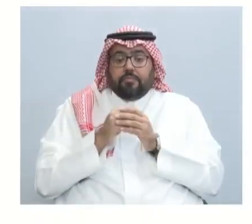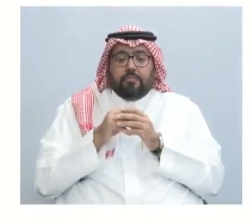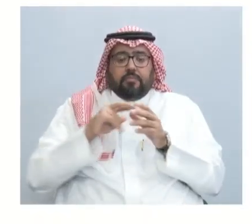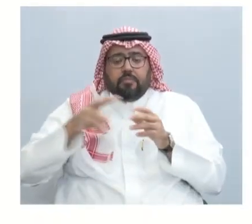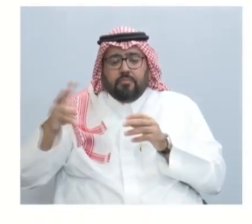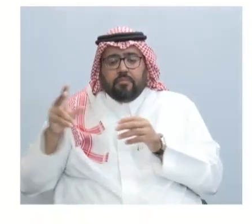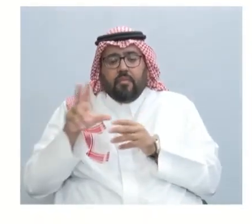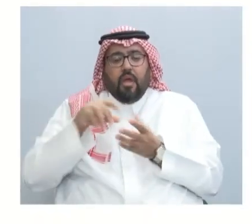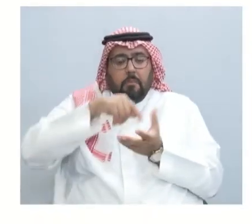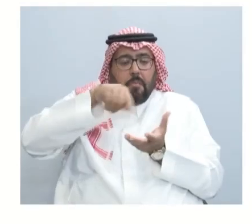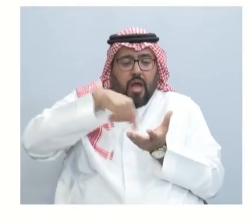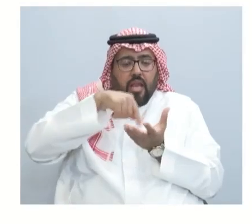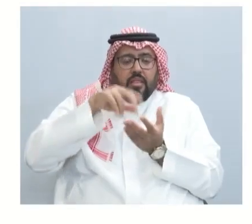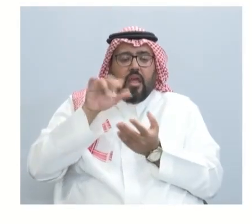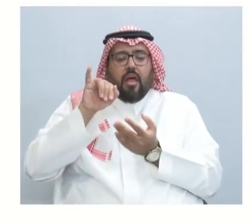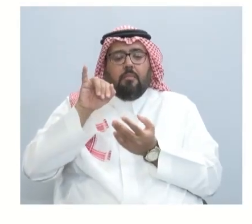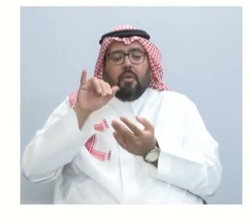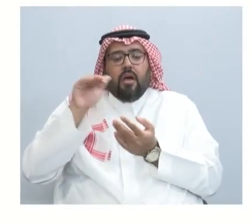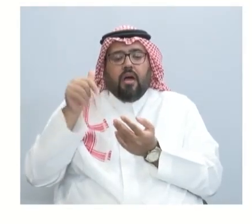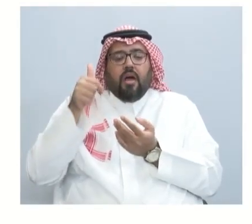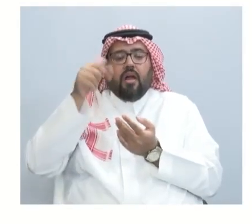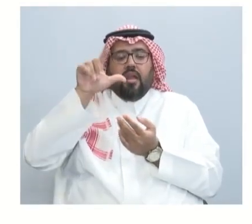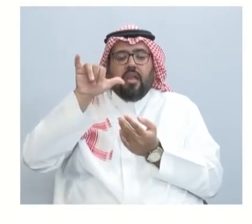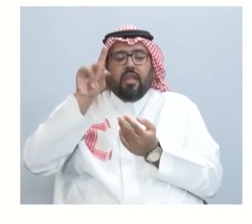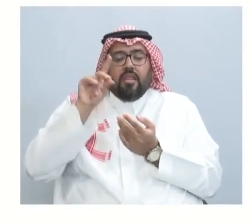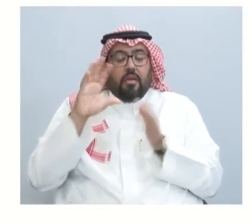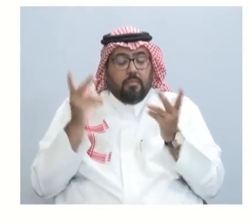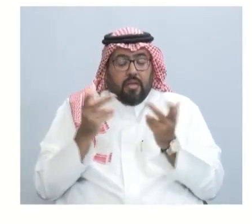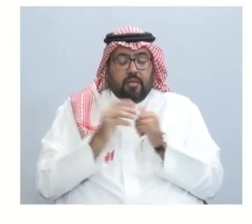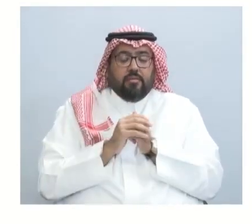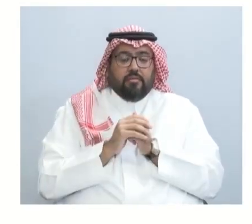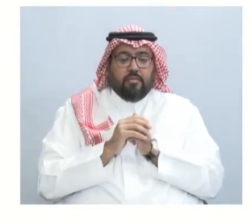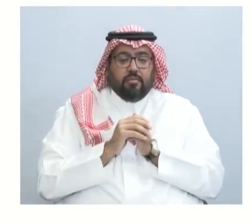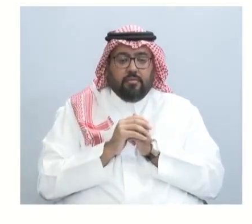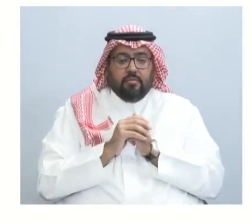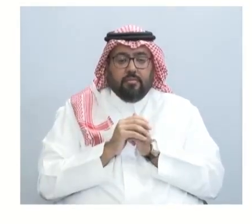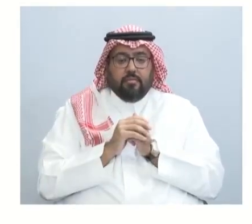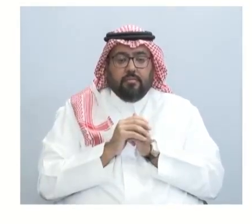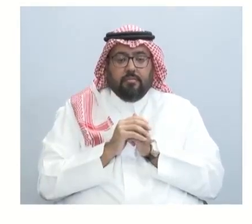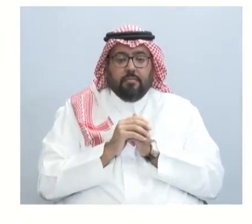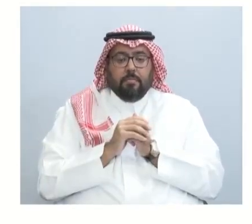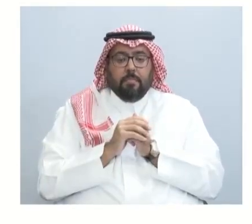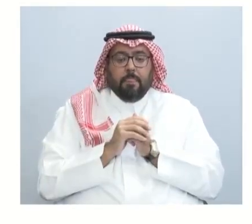انواع المخاليط ما هي انواع المخاليط عزيزي الطالب وعزيزه الطالبه